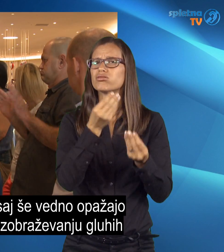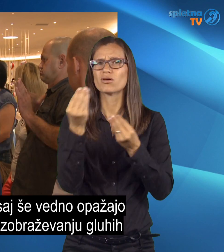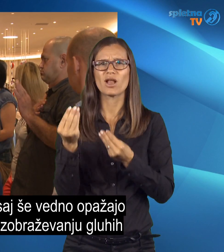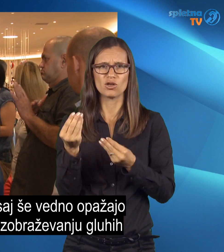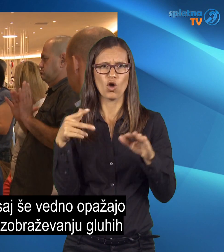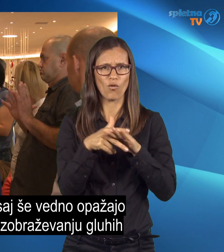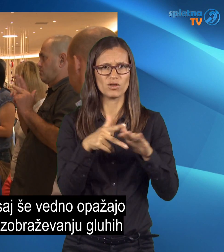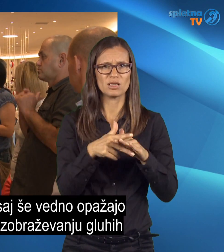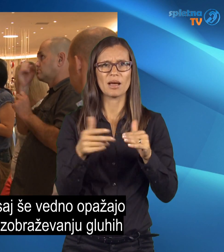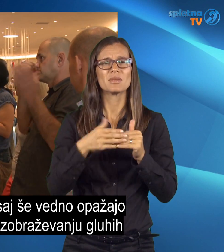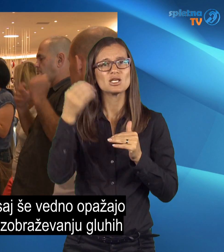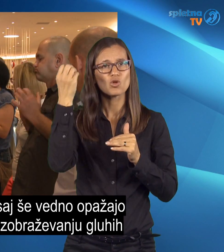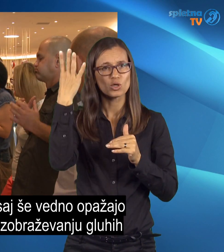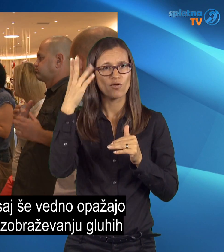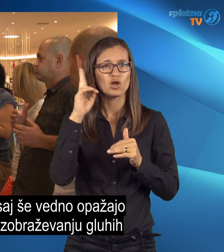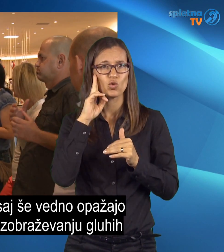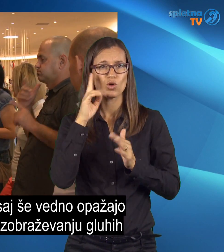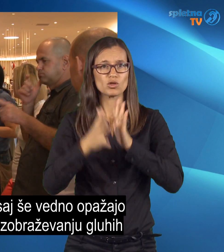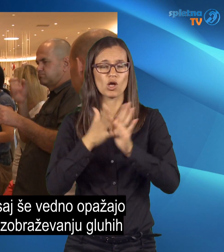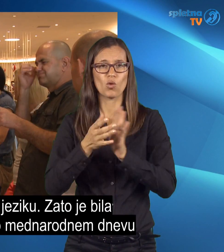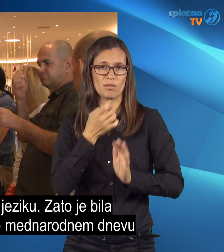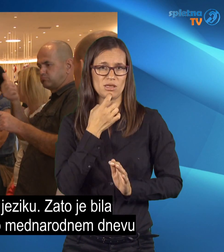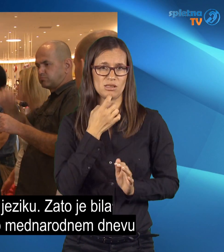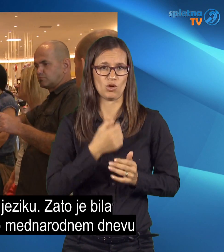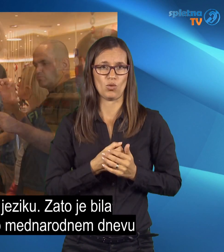pri izobraževanju gluhih v znakovnem jeziku.